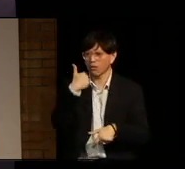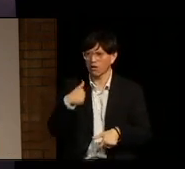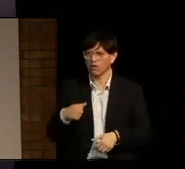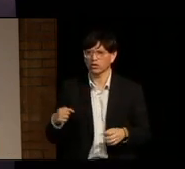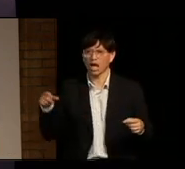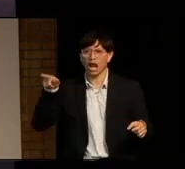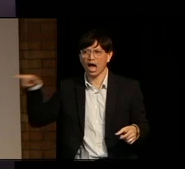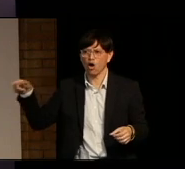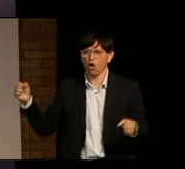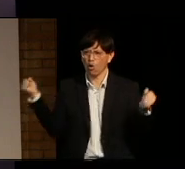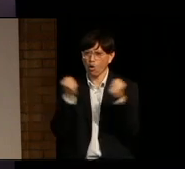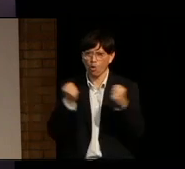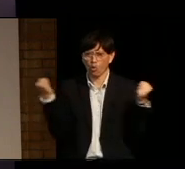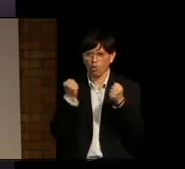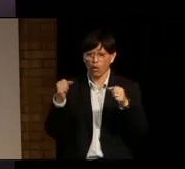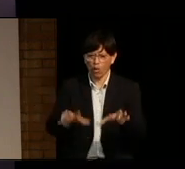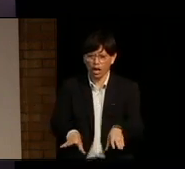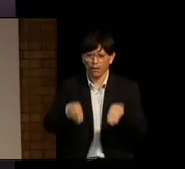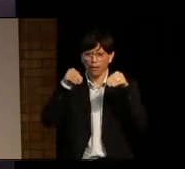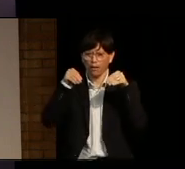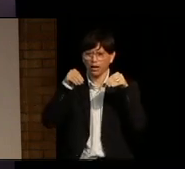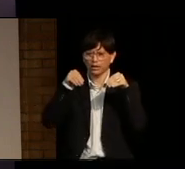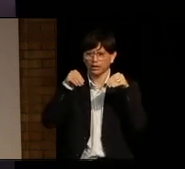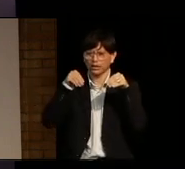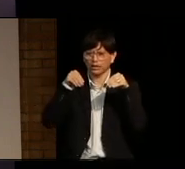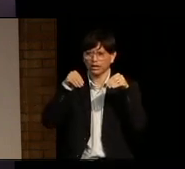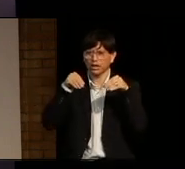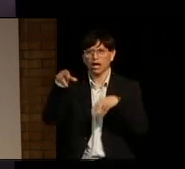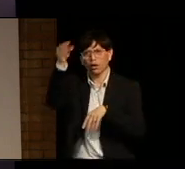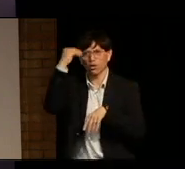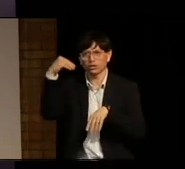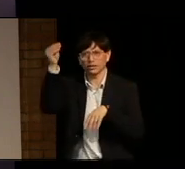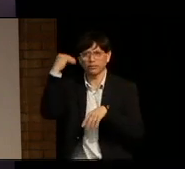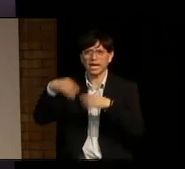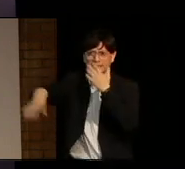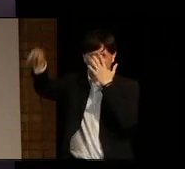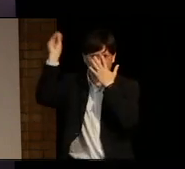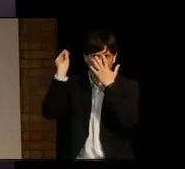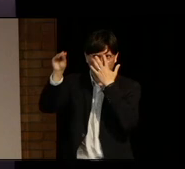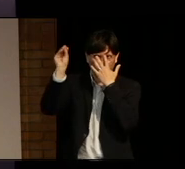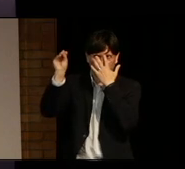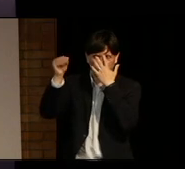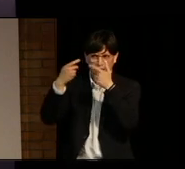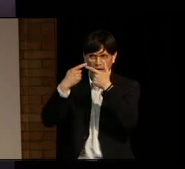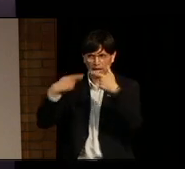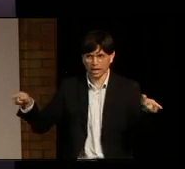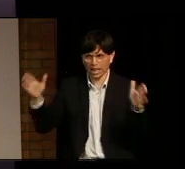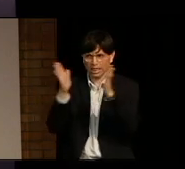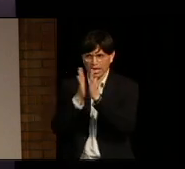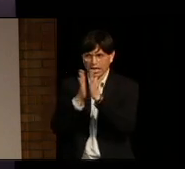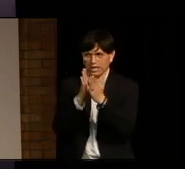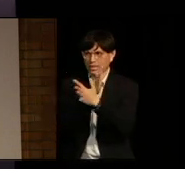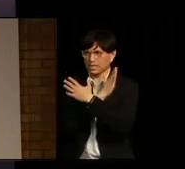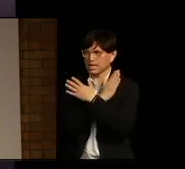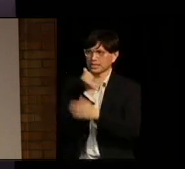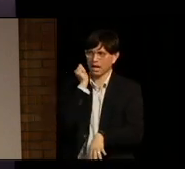paure e vanno bene e vanno accettate Quali sono le loro aspettative Quali sono le loro richieste nei confronti di questa chiesa madre che si mette